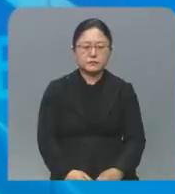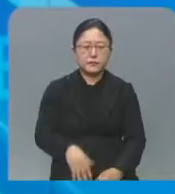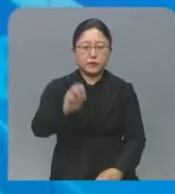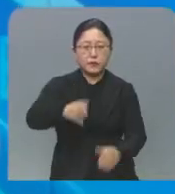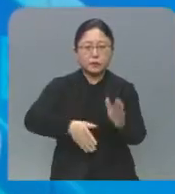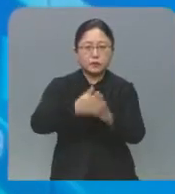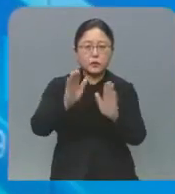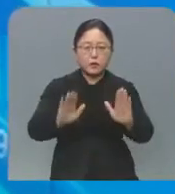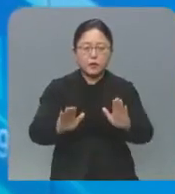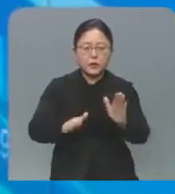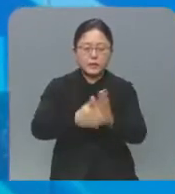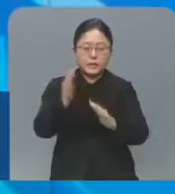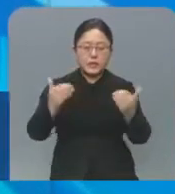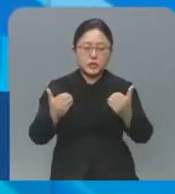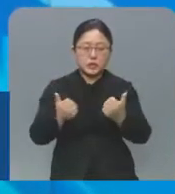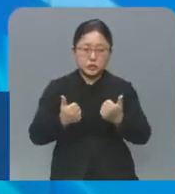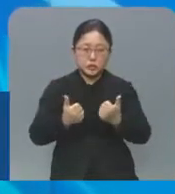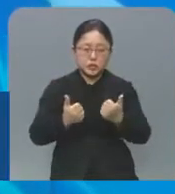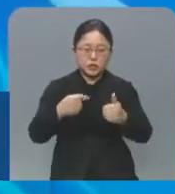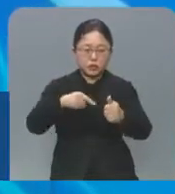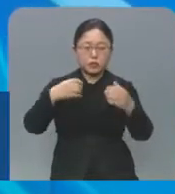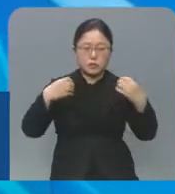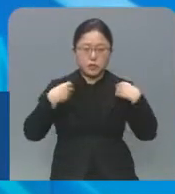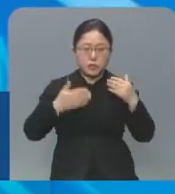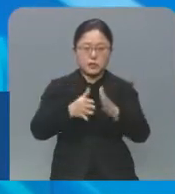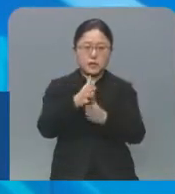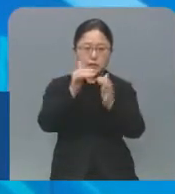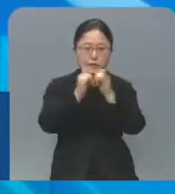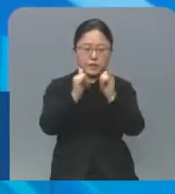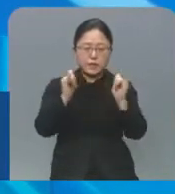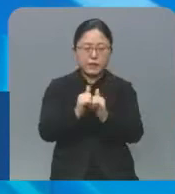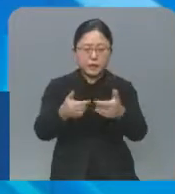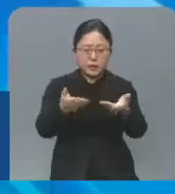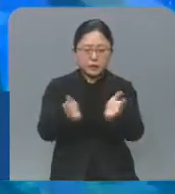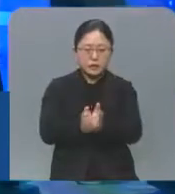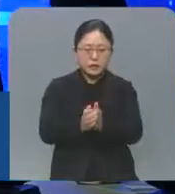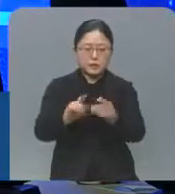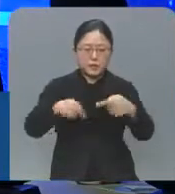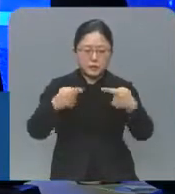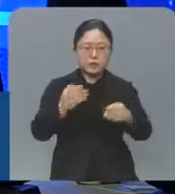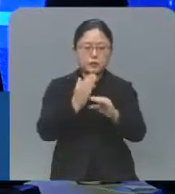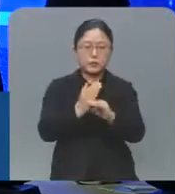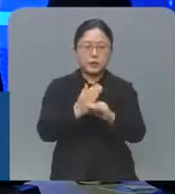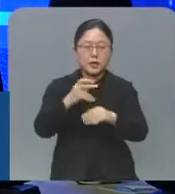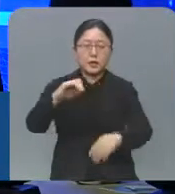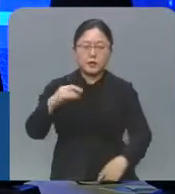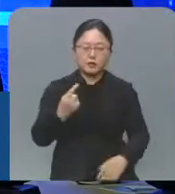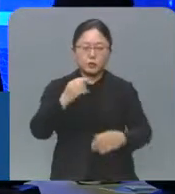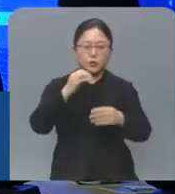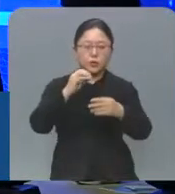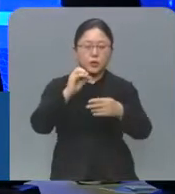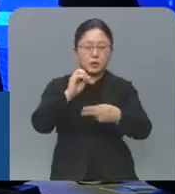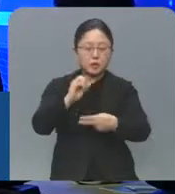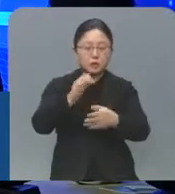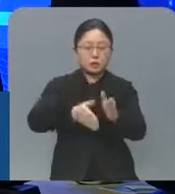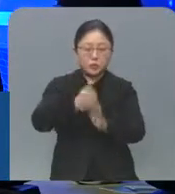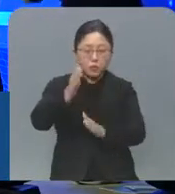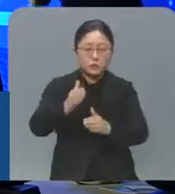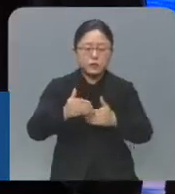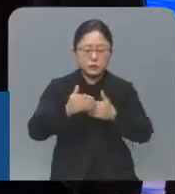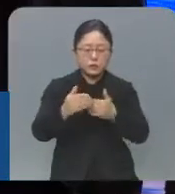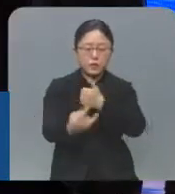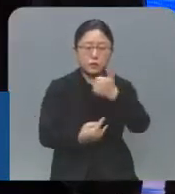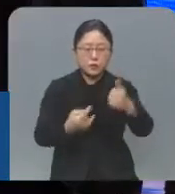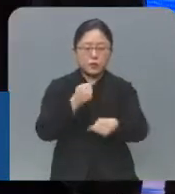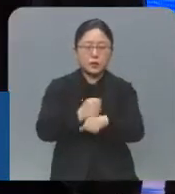광주시가 오늘 시의회와 시교육청 시민 사회단체 대표 등이 참석한 가운데 탄소중립 또 시 추진위원회를 출범하고